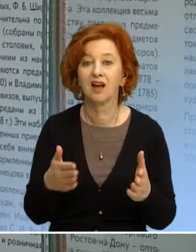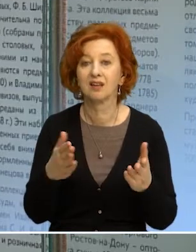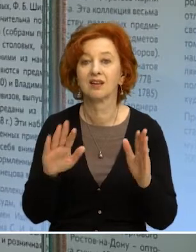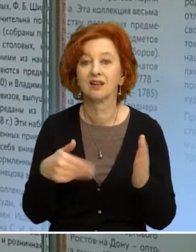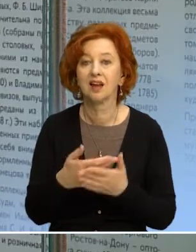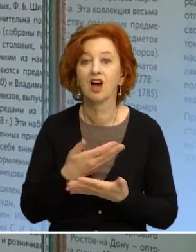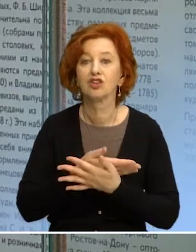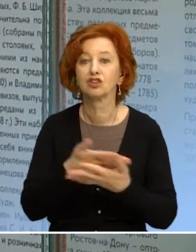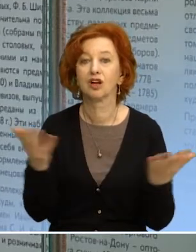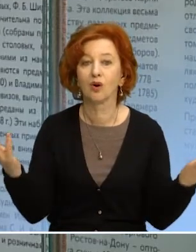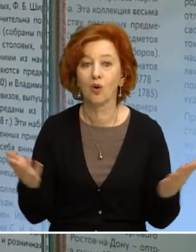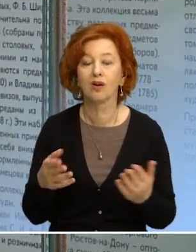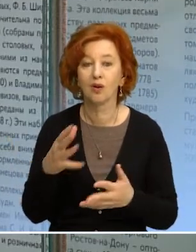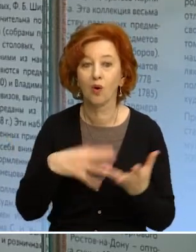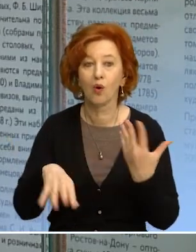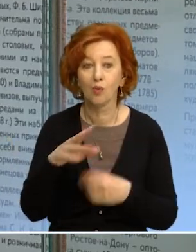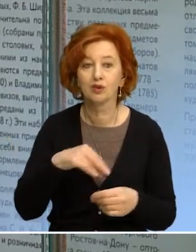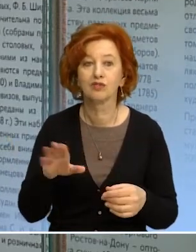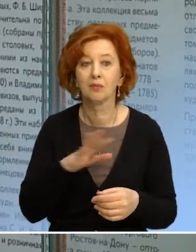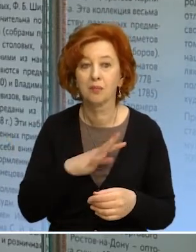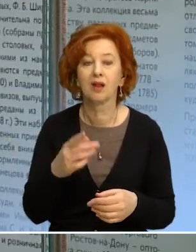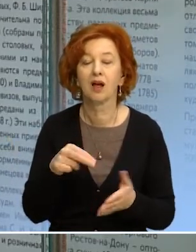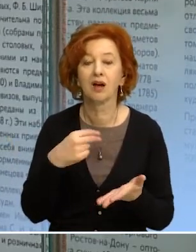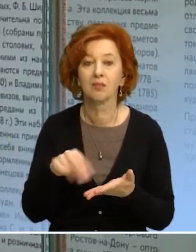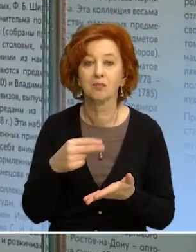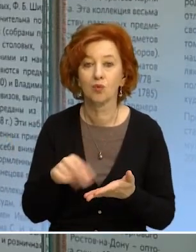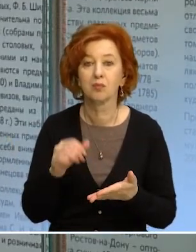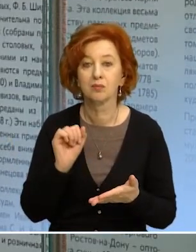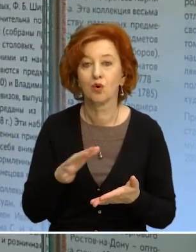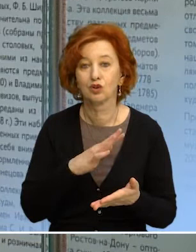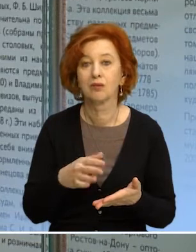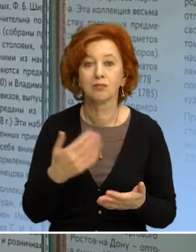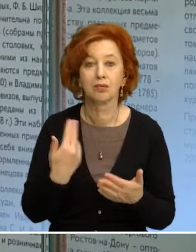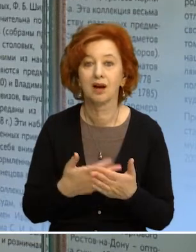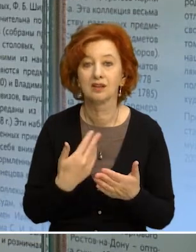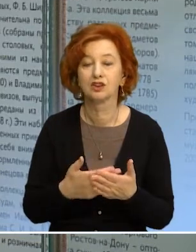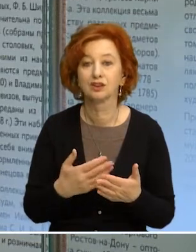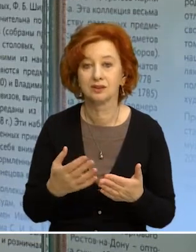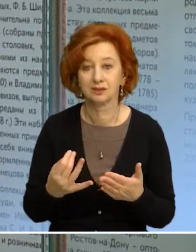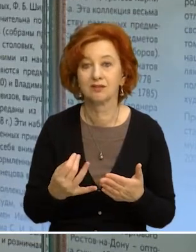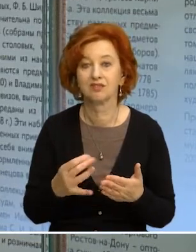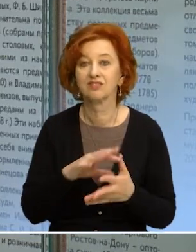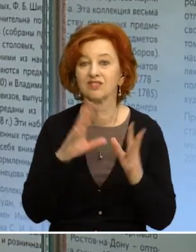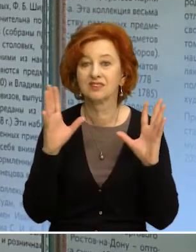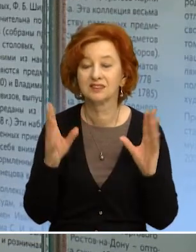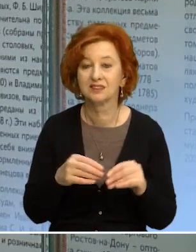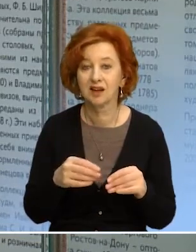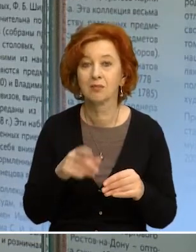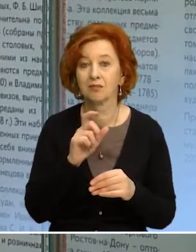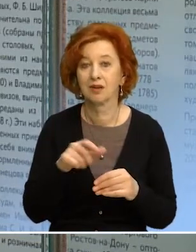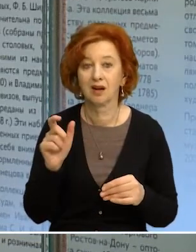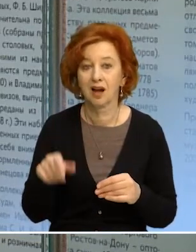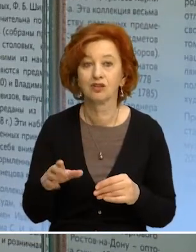для широких слоев общества. Ее можно было приобрести практически всем